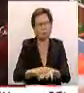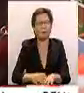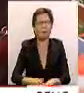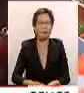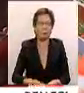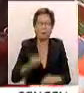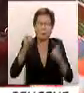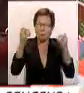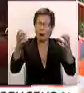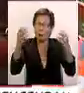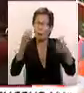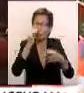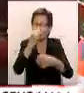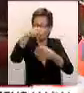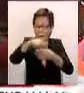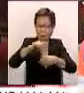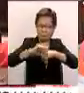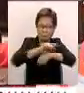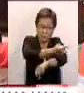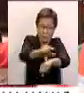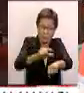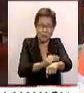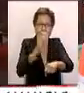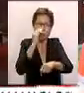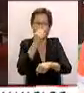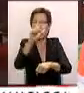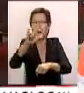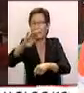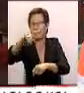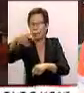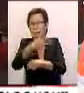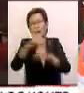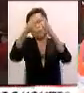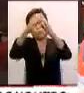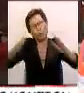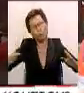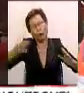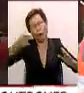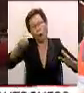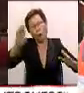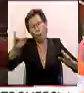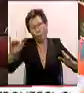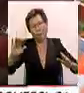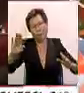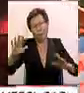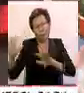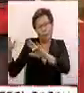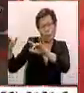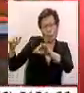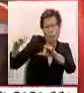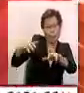banyak-banyak bunga yang ada di Miracle Garden ini, bunga limpah dan juga rumah hobbit antara tarikan utama di Miracle Garden ini.